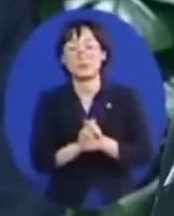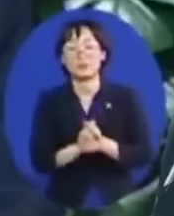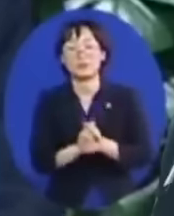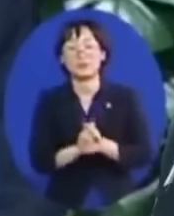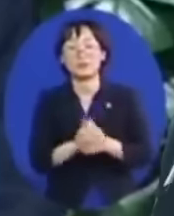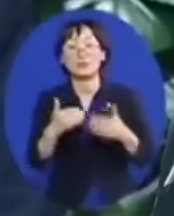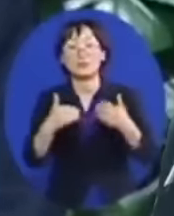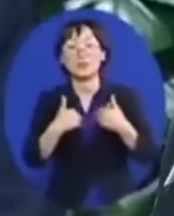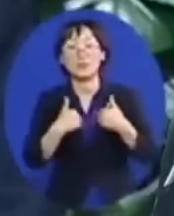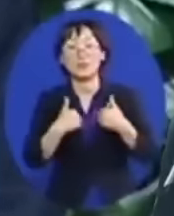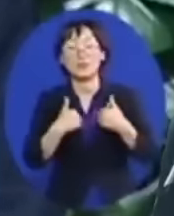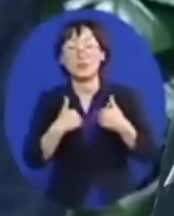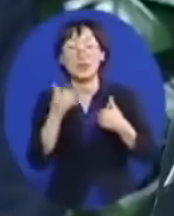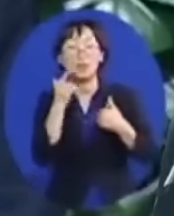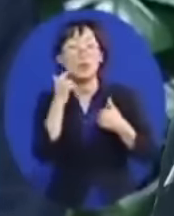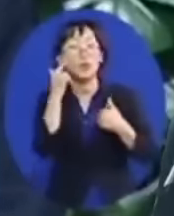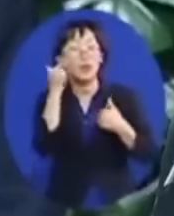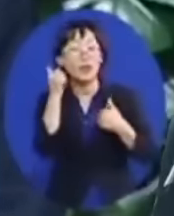저는 목회자요